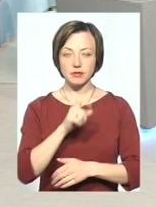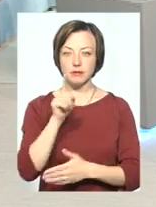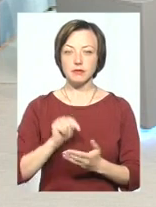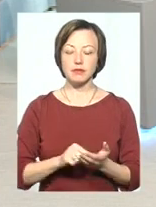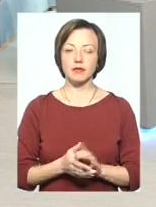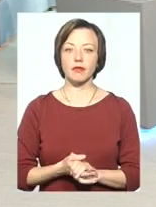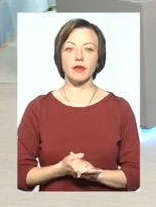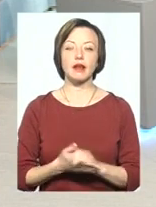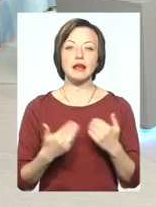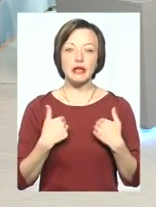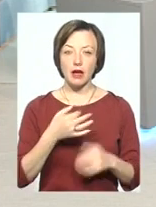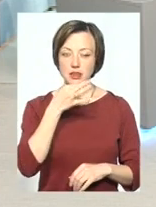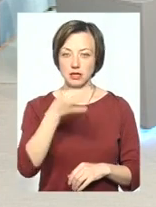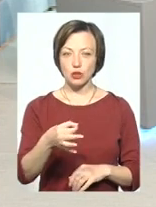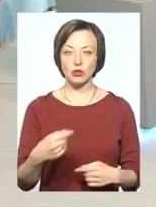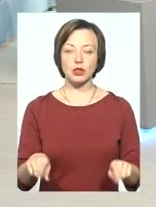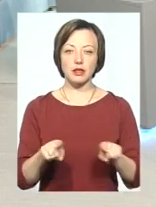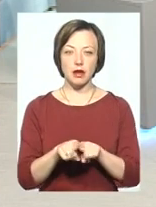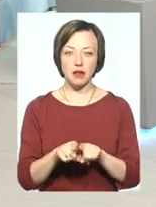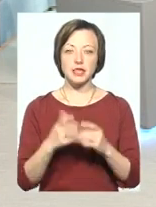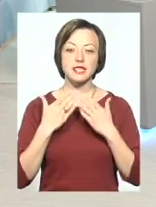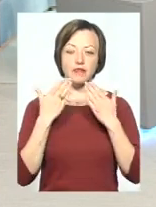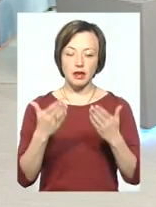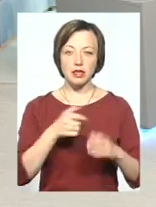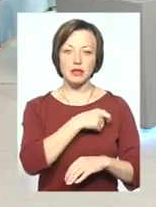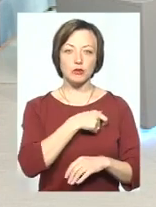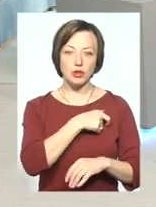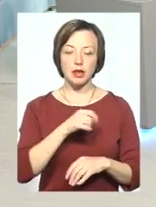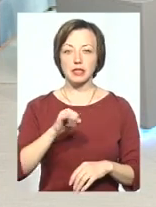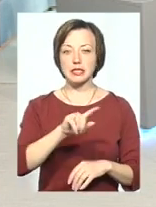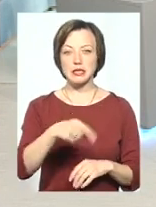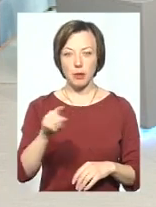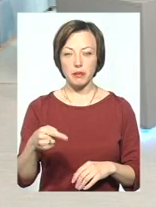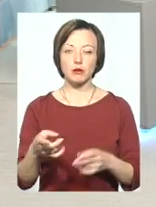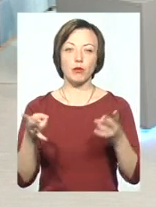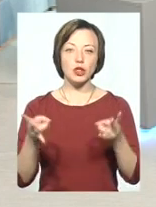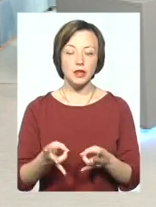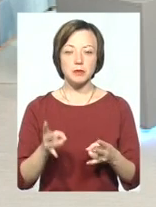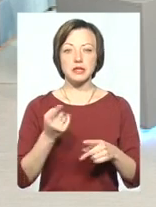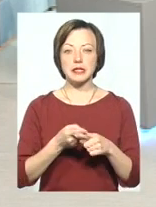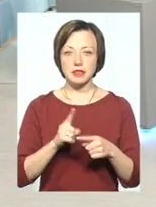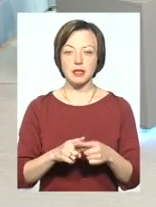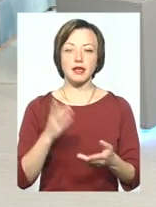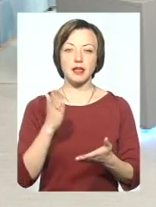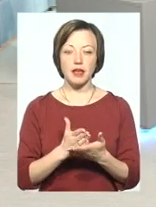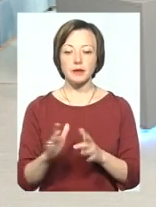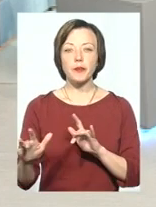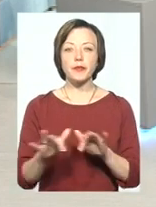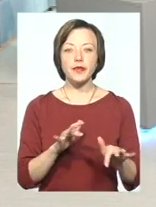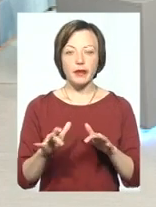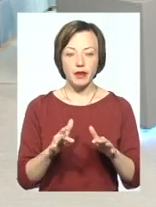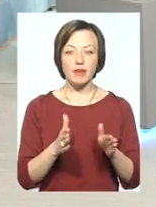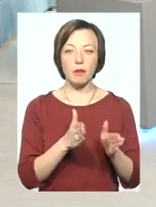Ну, я скажу так, що депутатські звернення, звичайно, і запити вони потрібні, і це є дієвий механізм,